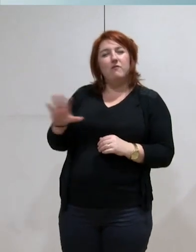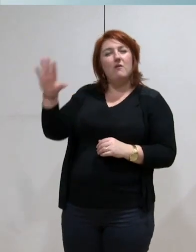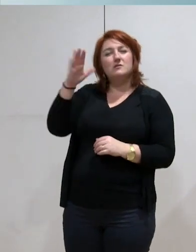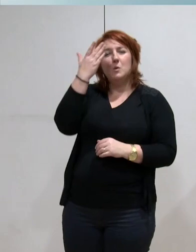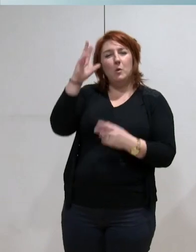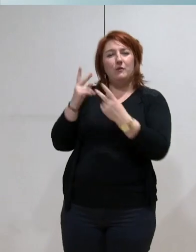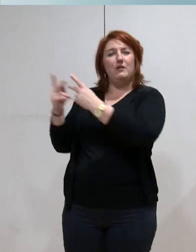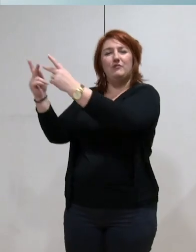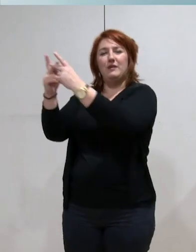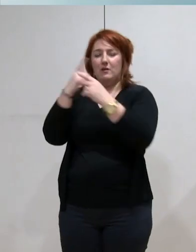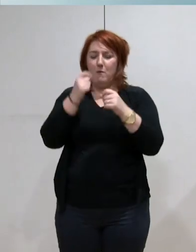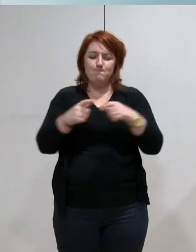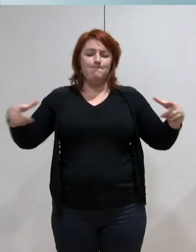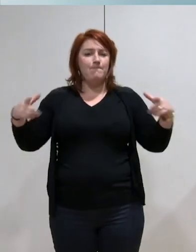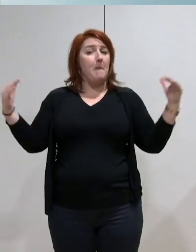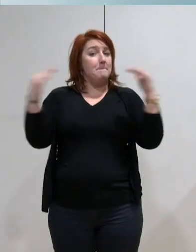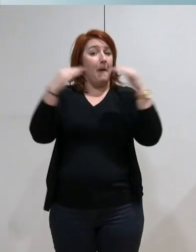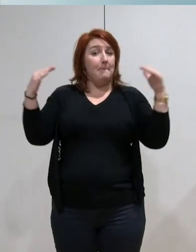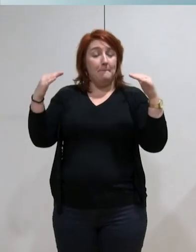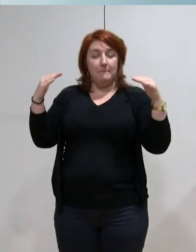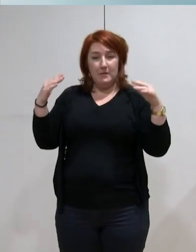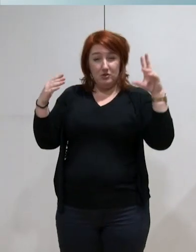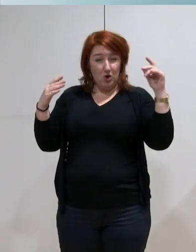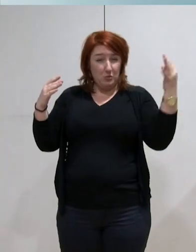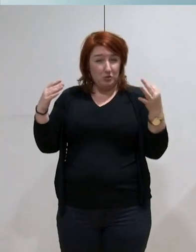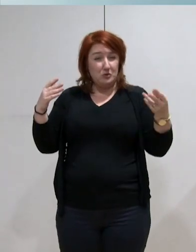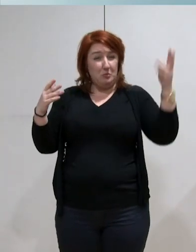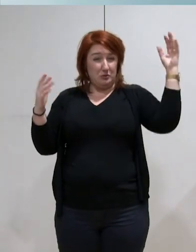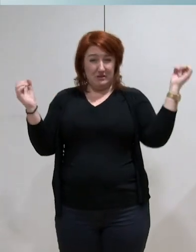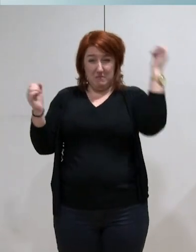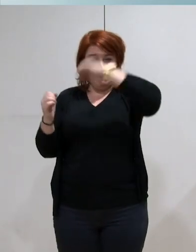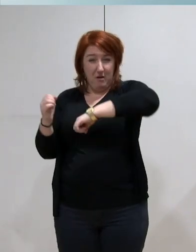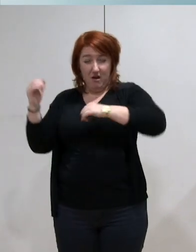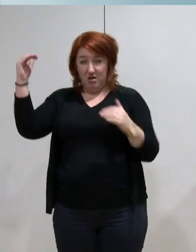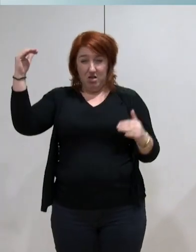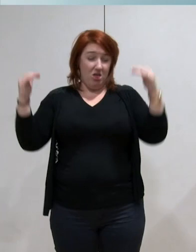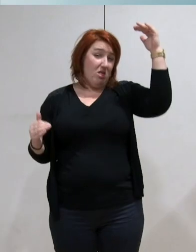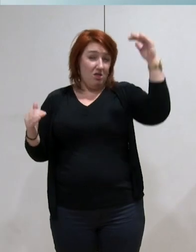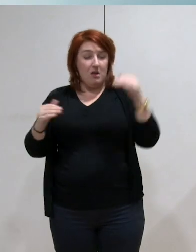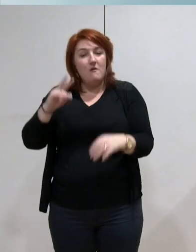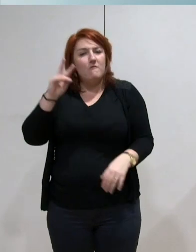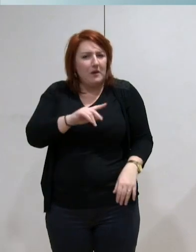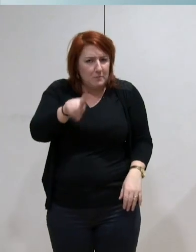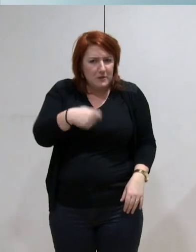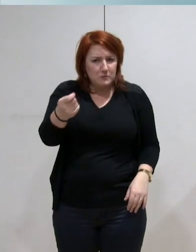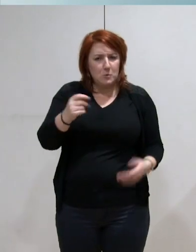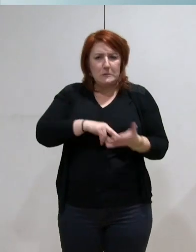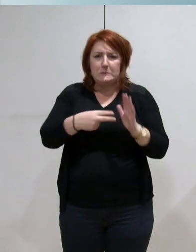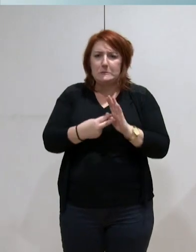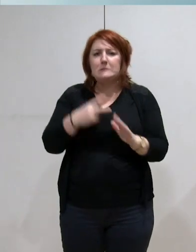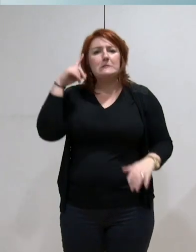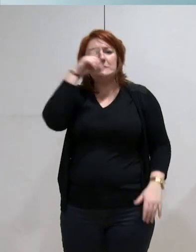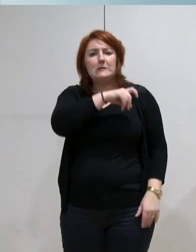donc c'est pas un exercice impossible c'est un exercice difficile mais ce n'est pas un exercice impossible ce qui est